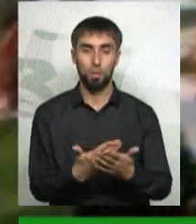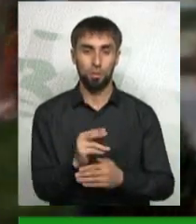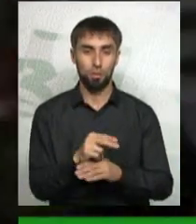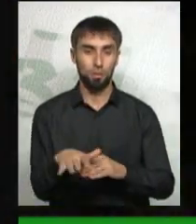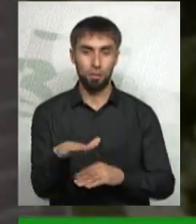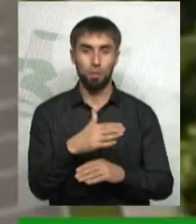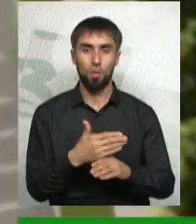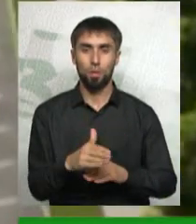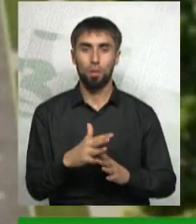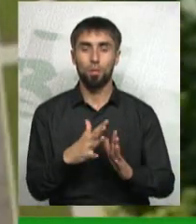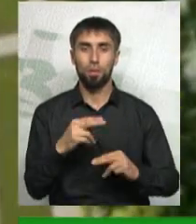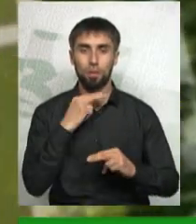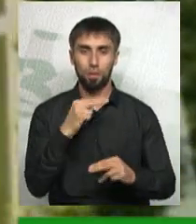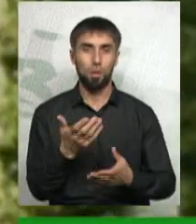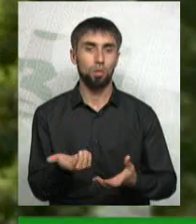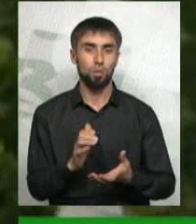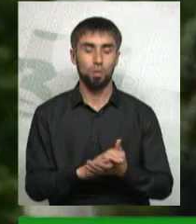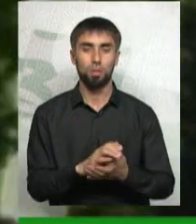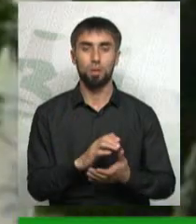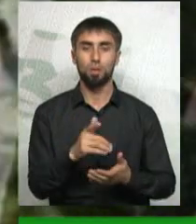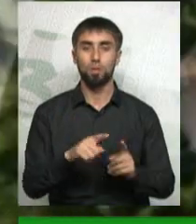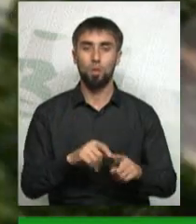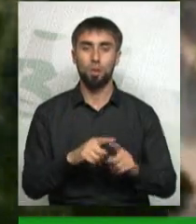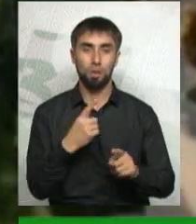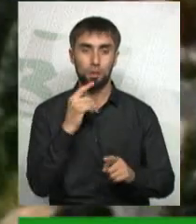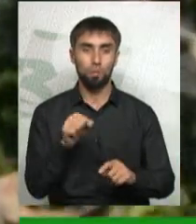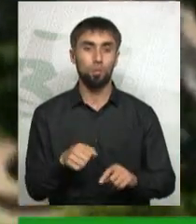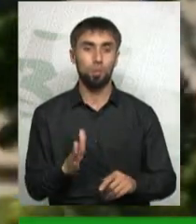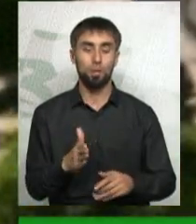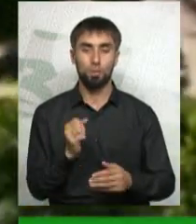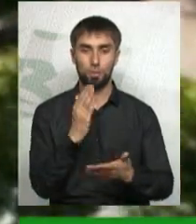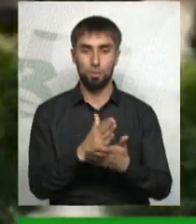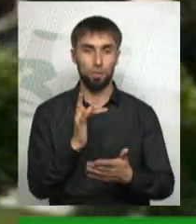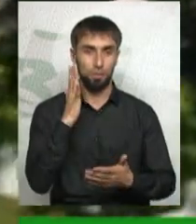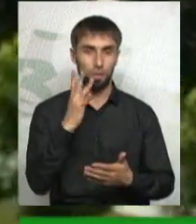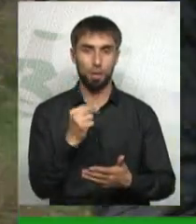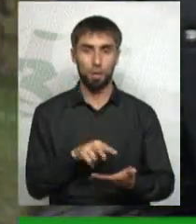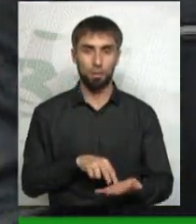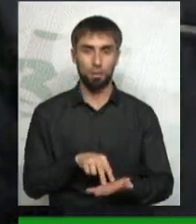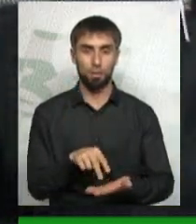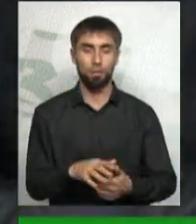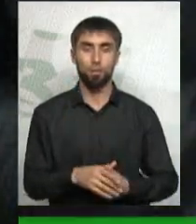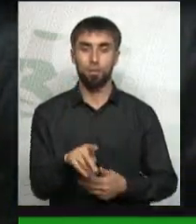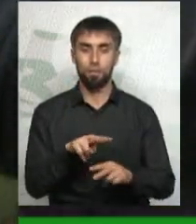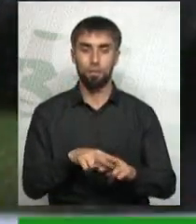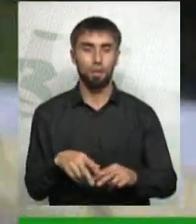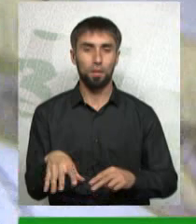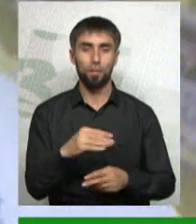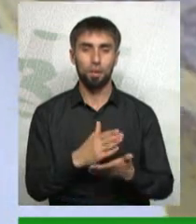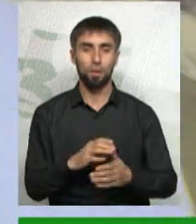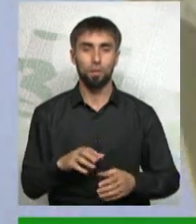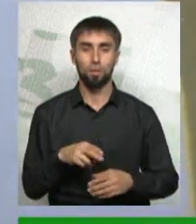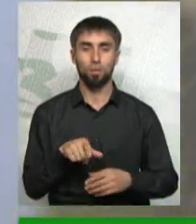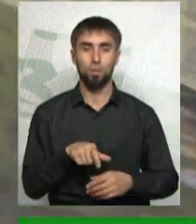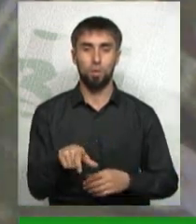территории уделят особое внимание. Знакомиться с азами родной речи можно будет в прямом смысле на ходу. Здесь лежат везде у нас такие